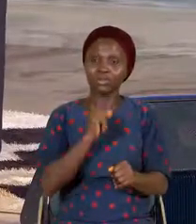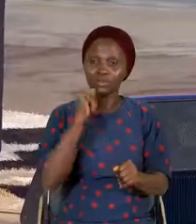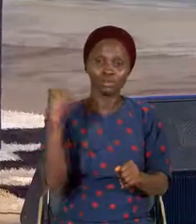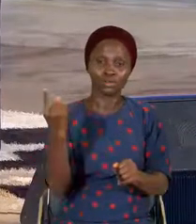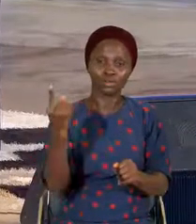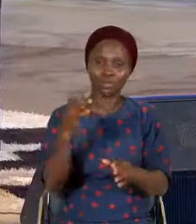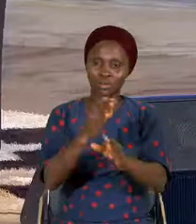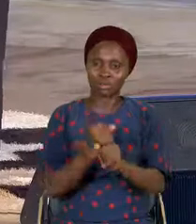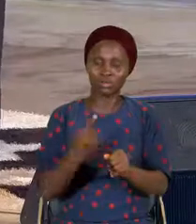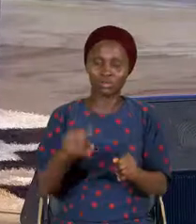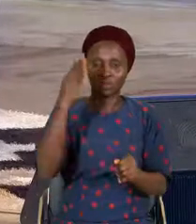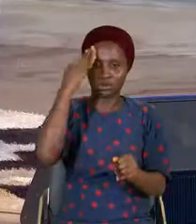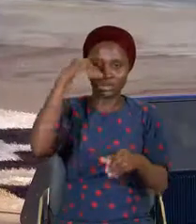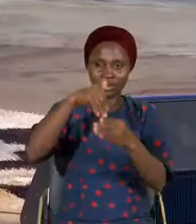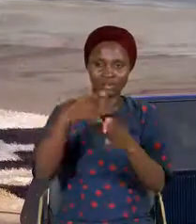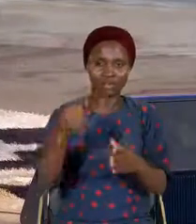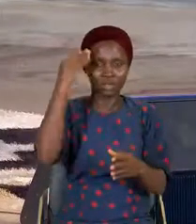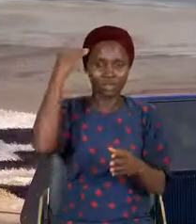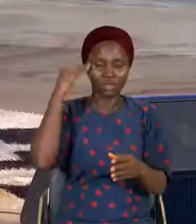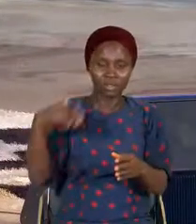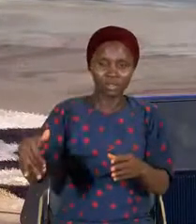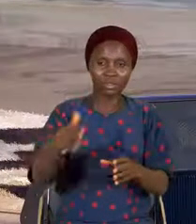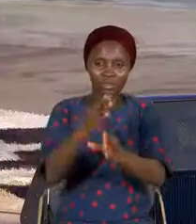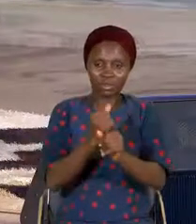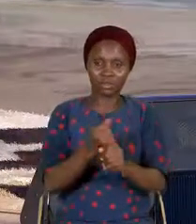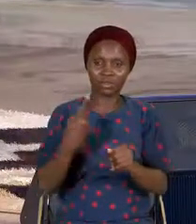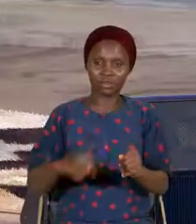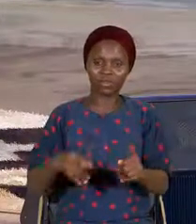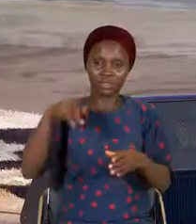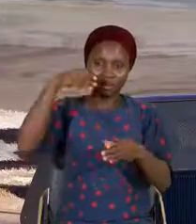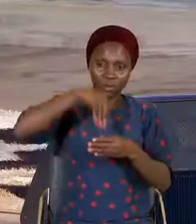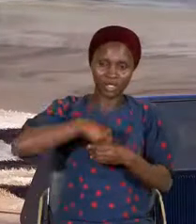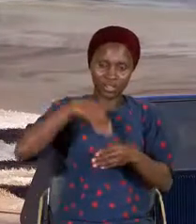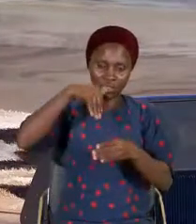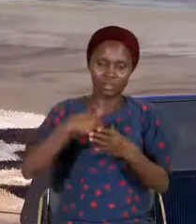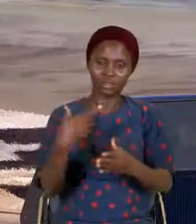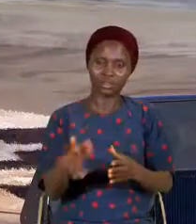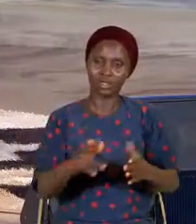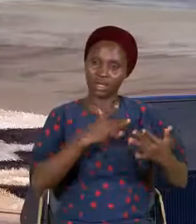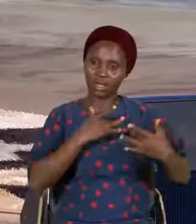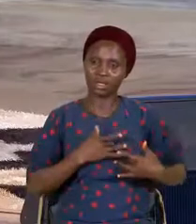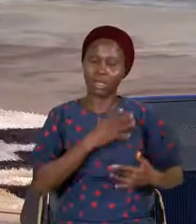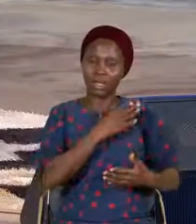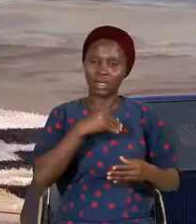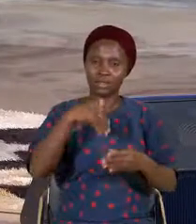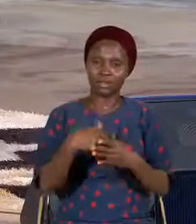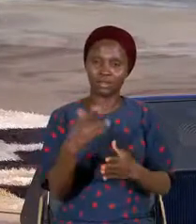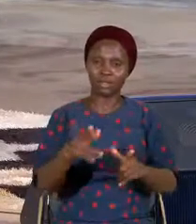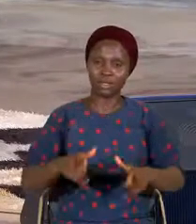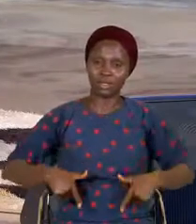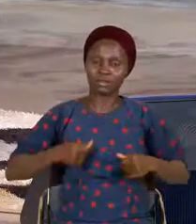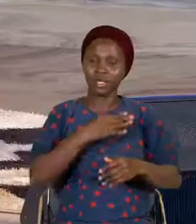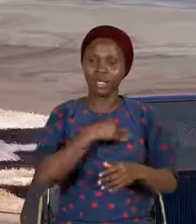Des gens ne reçoivent pas, ils n'ont pas reçu la parole dans la tête, mais dans le